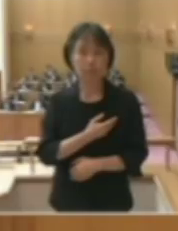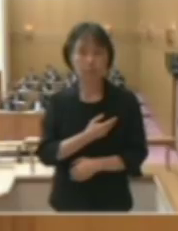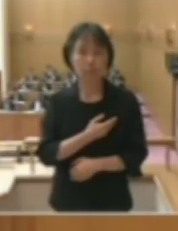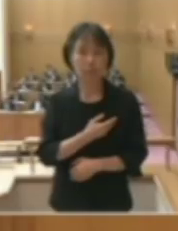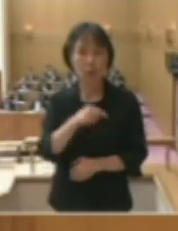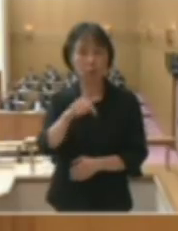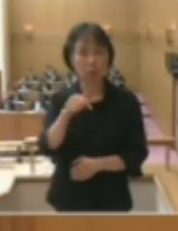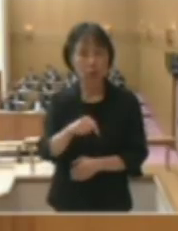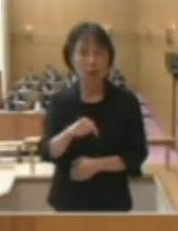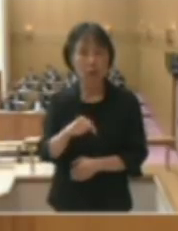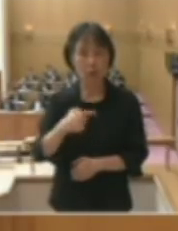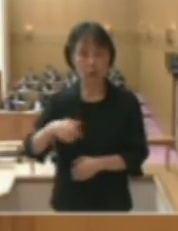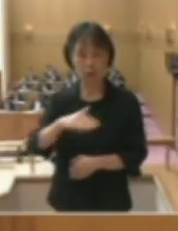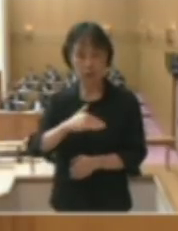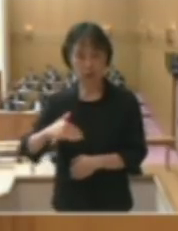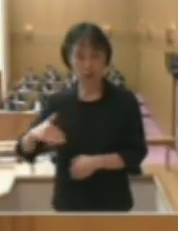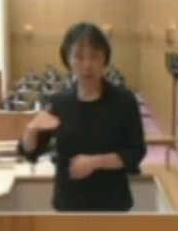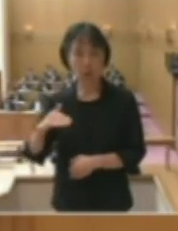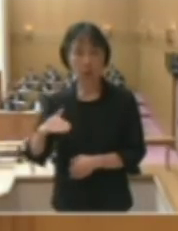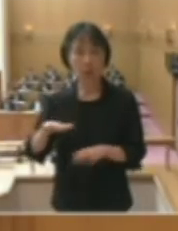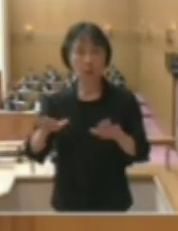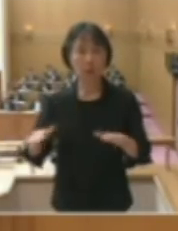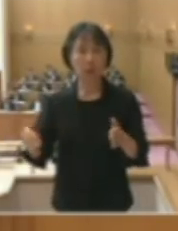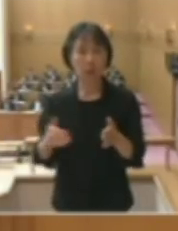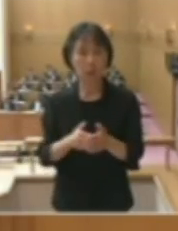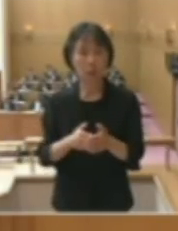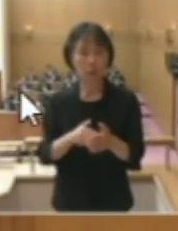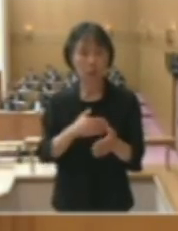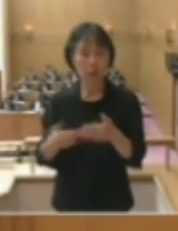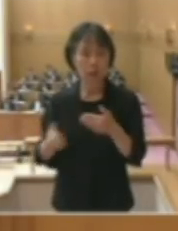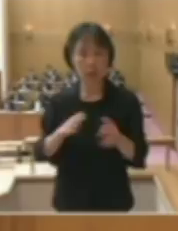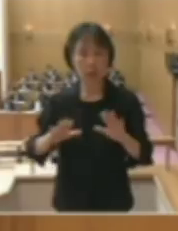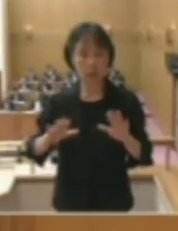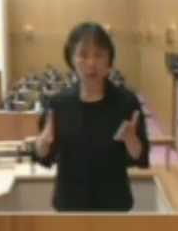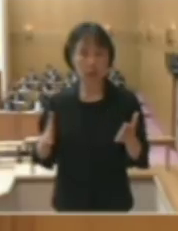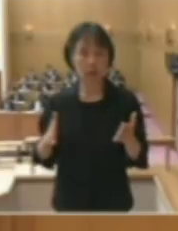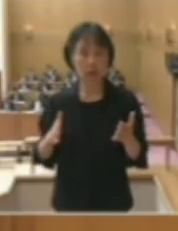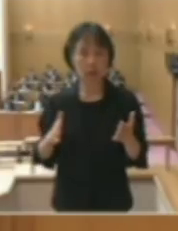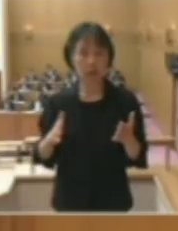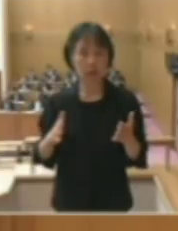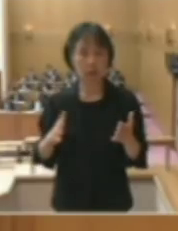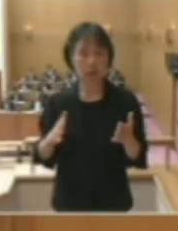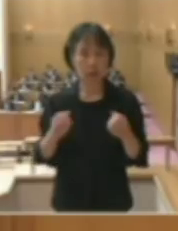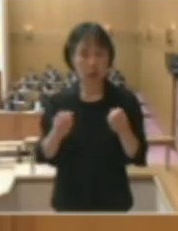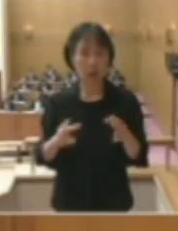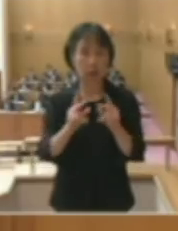その中で私たちはこれまで経験したことのない新たな課題に直面することで